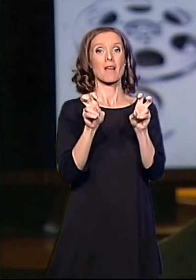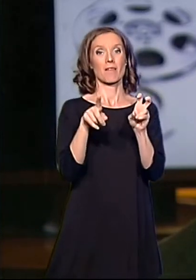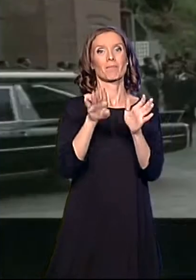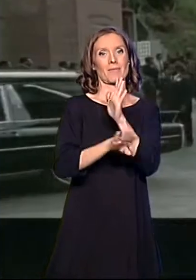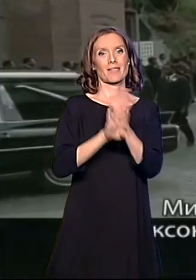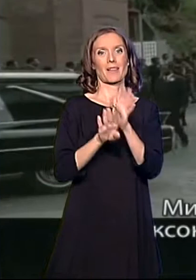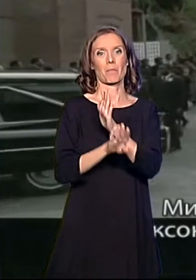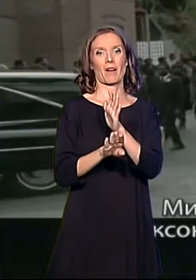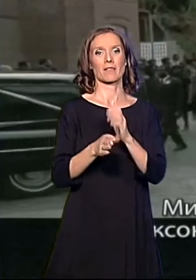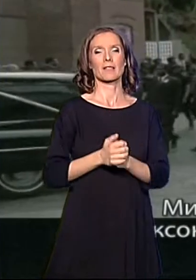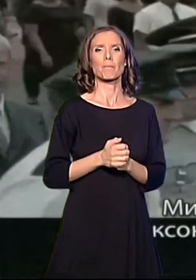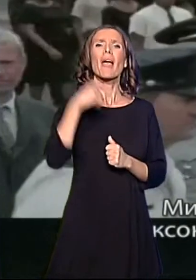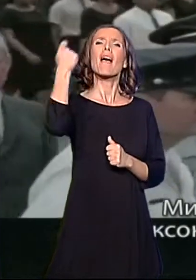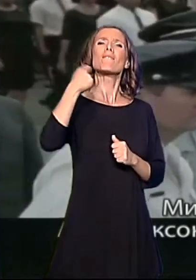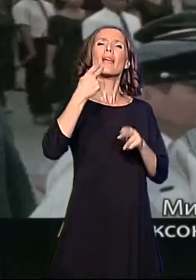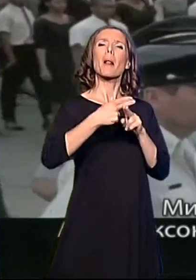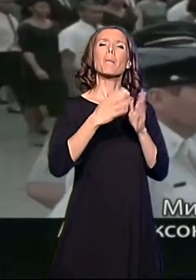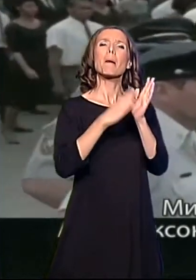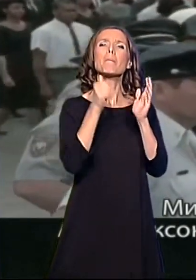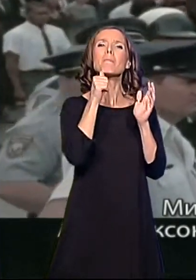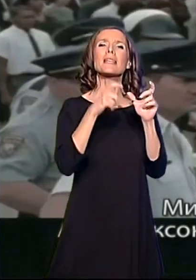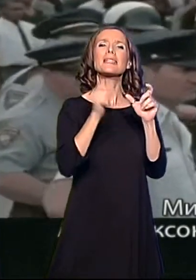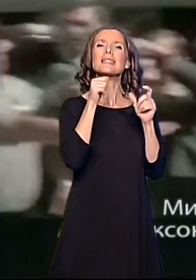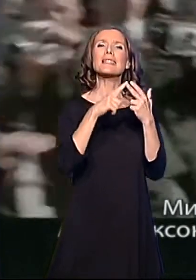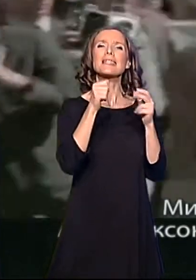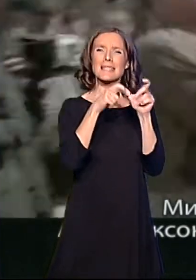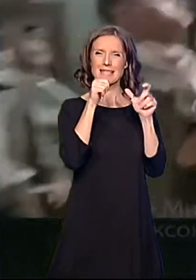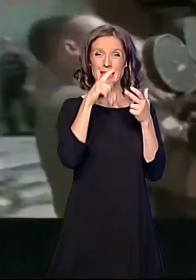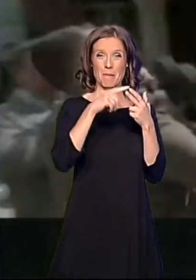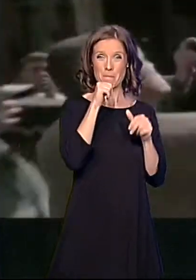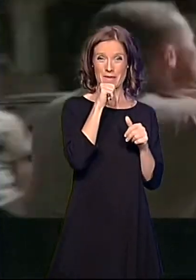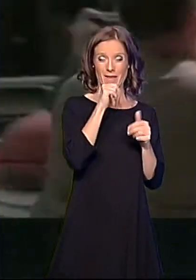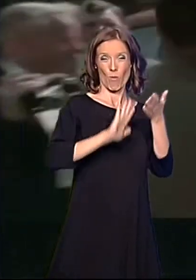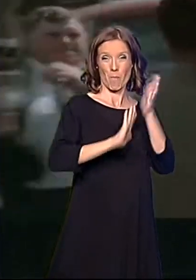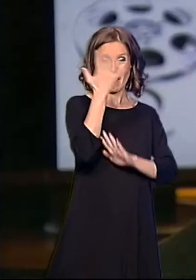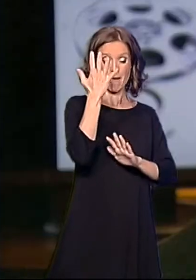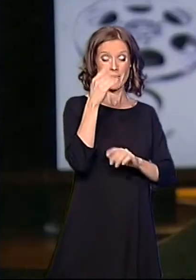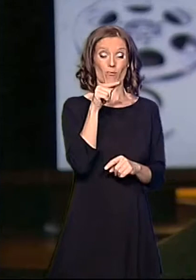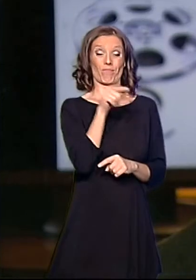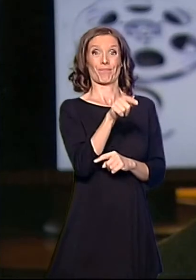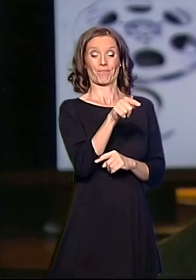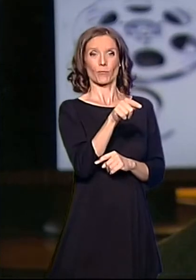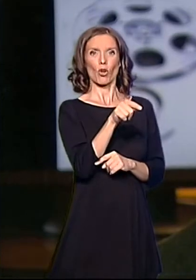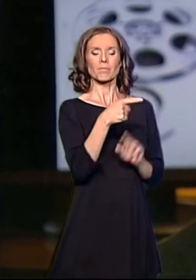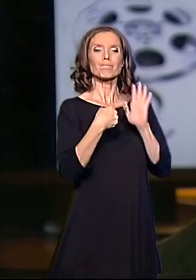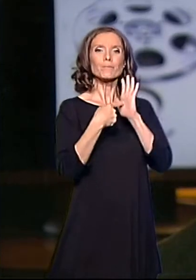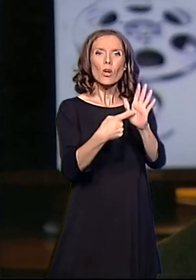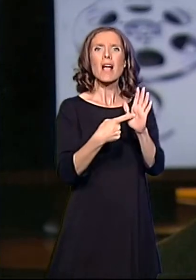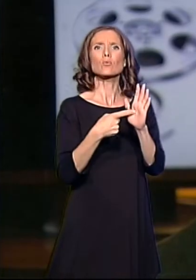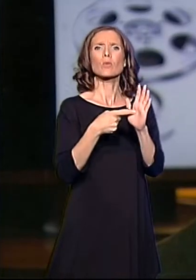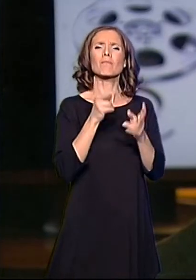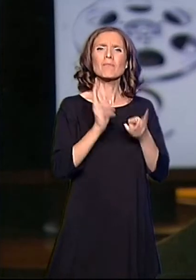te probleme. Film Mississippi u plamenu je jedan od filmova koji svedoči o